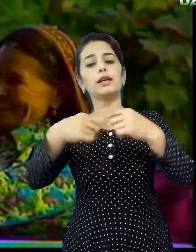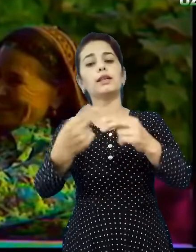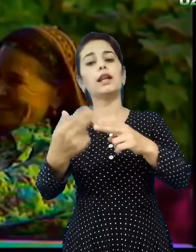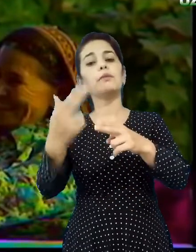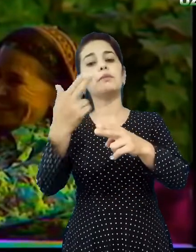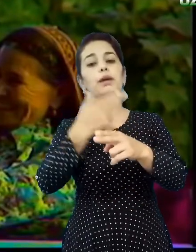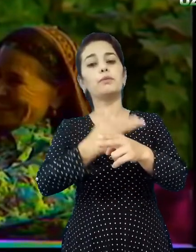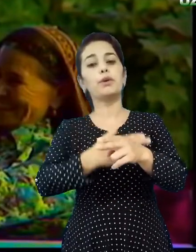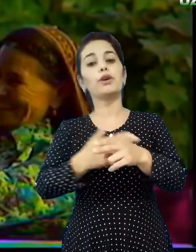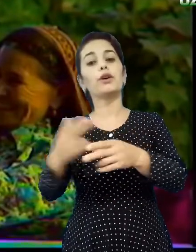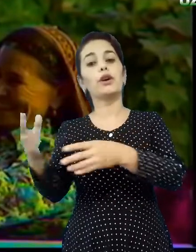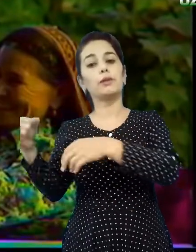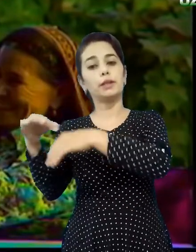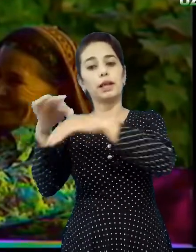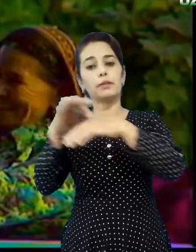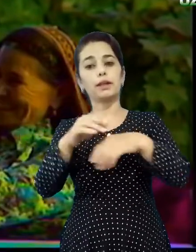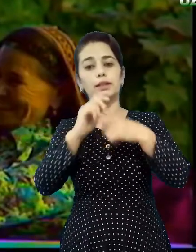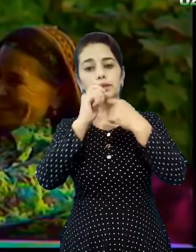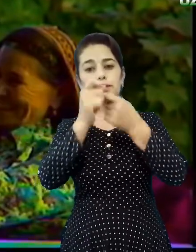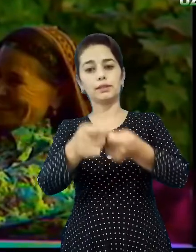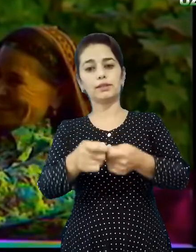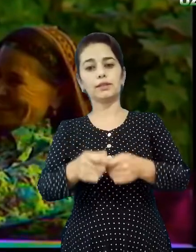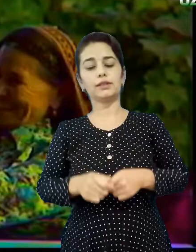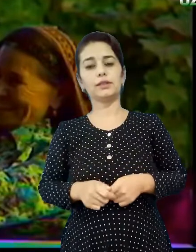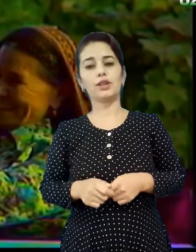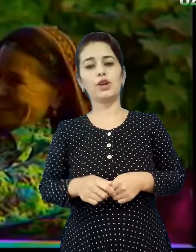onamga gilam paypoq olib kelaman.